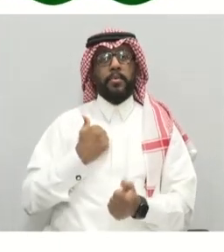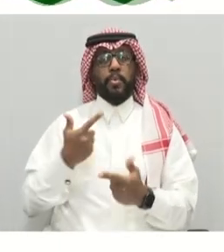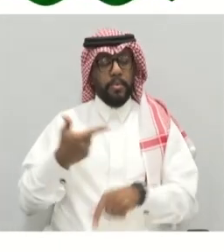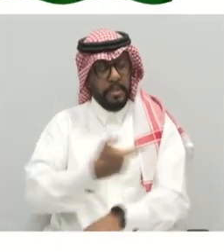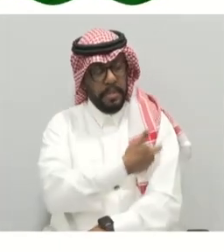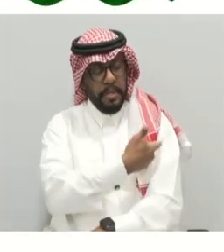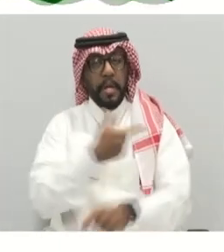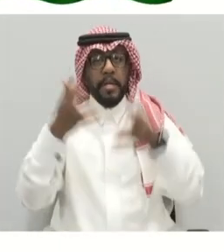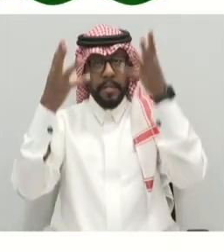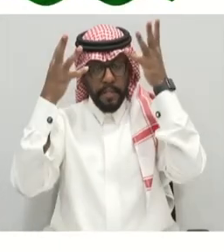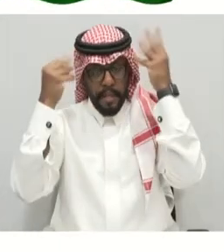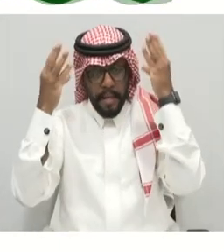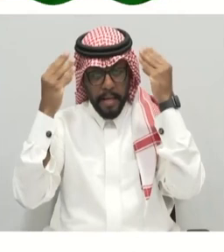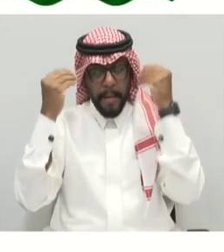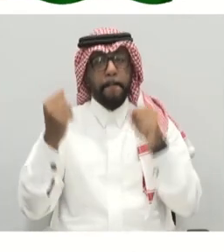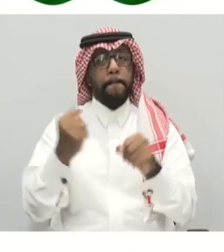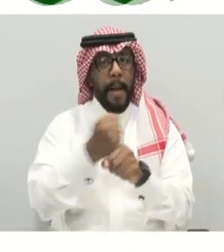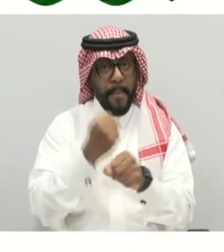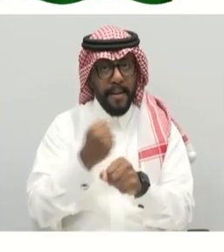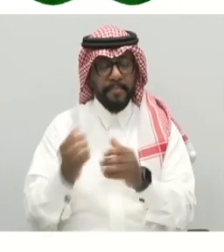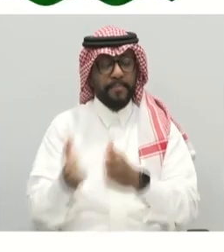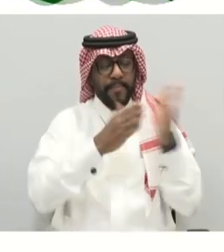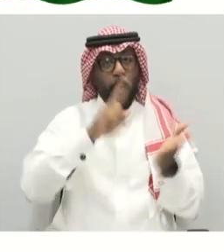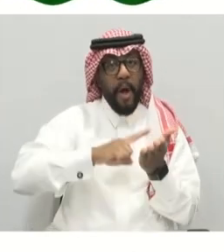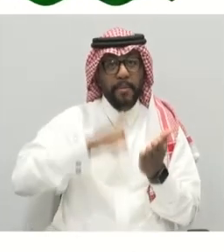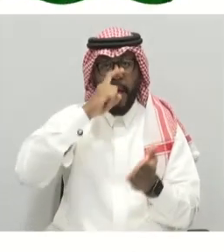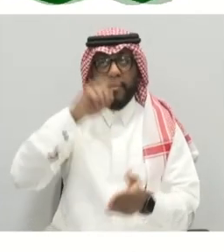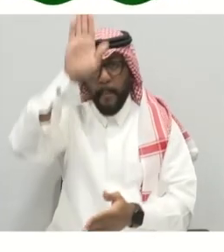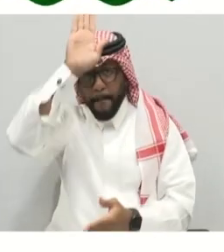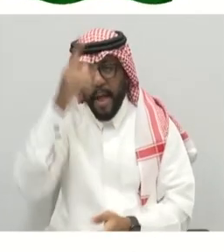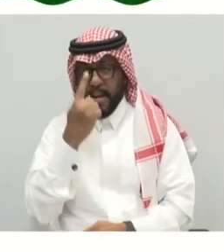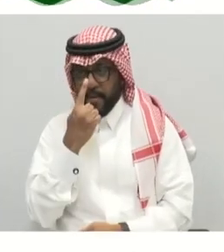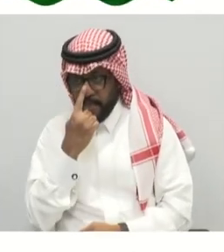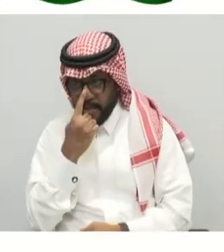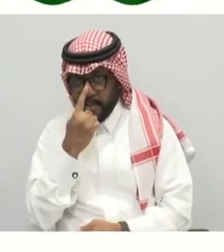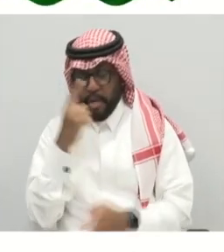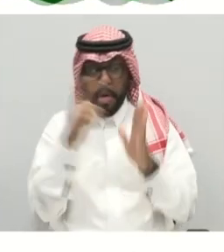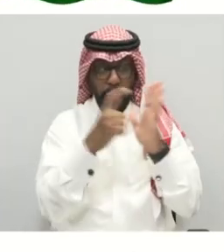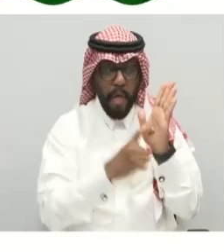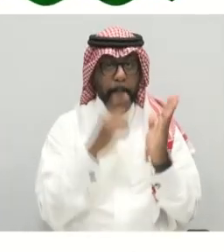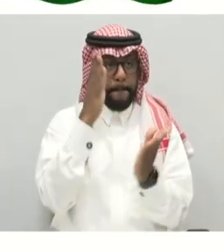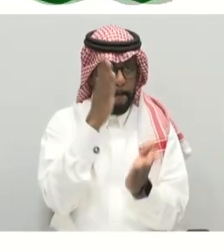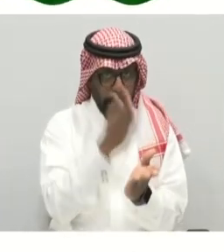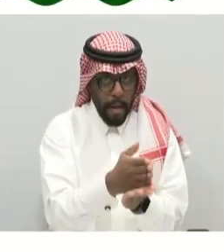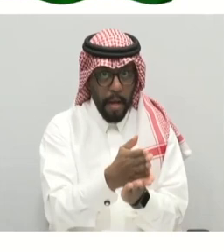واجباتي واجباتي طاعه الملك والتزام النظام والدفاع عن الوطن